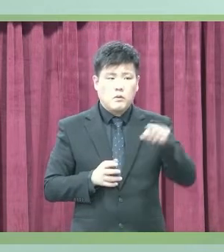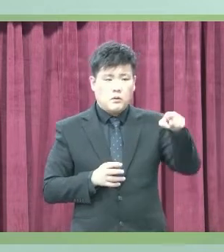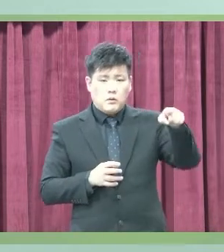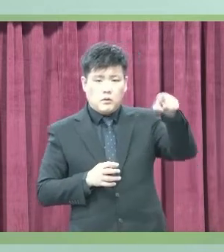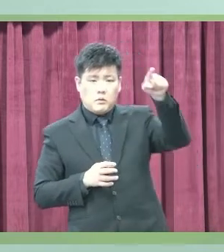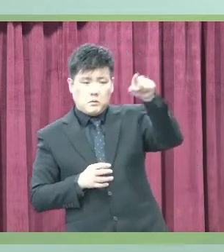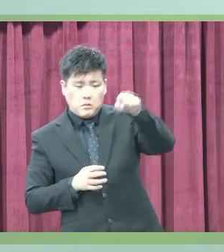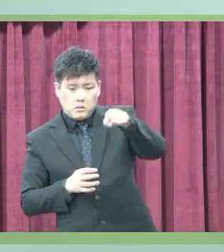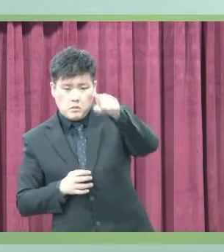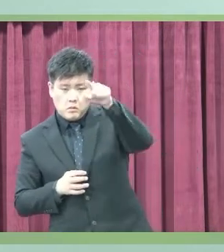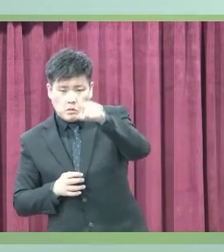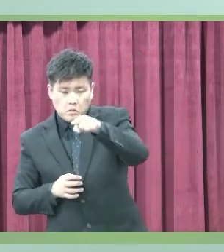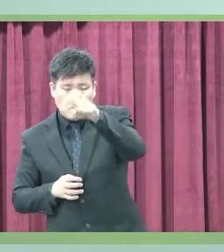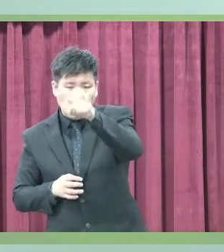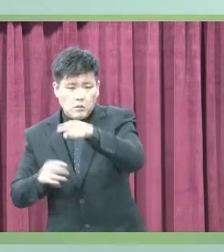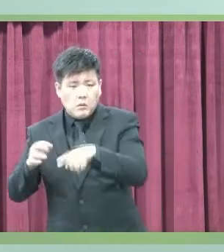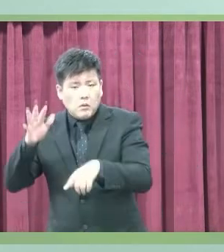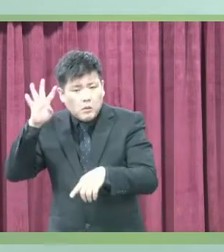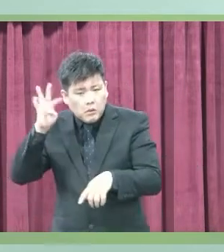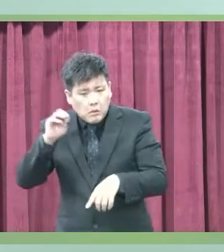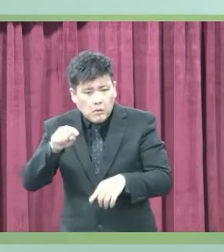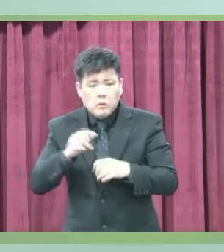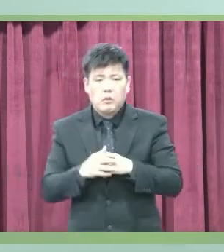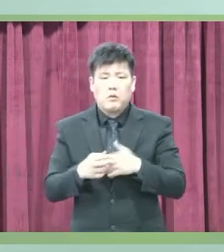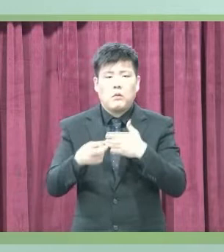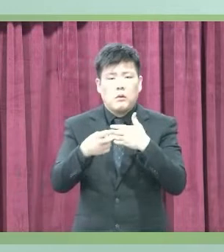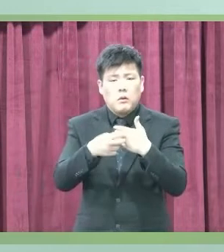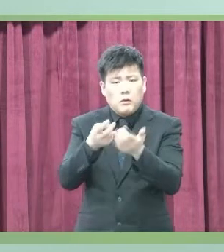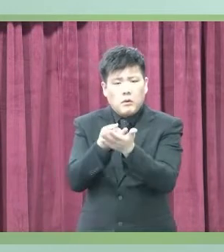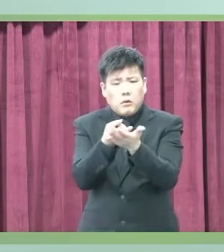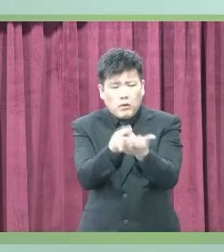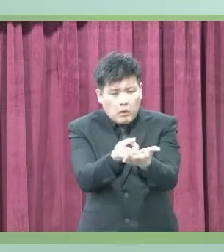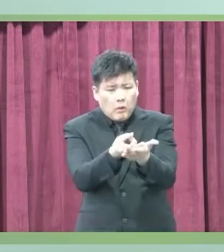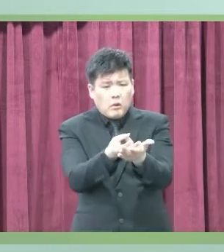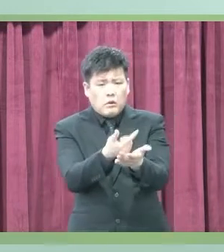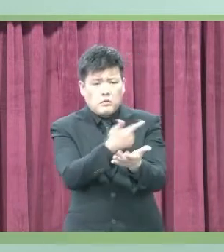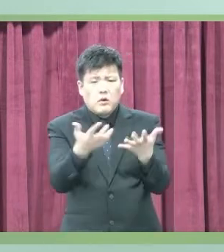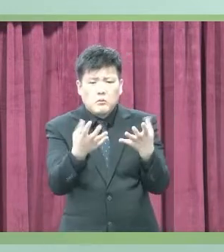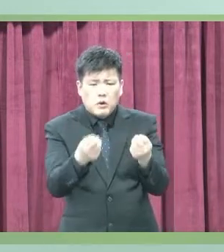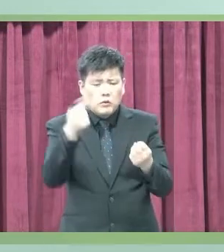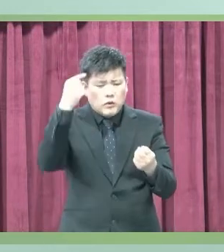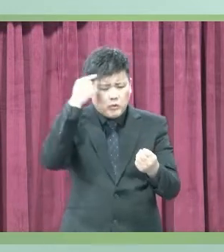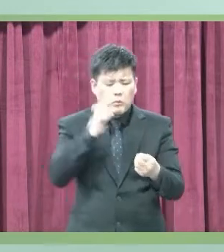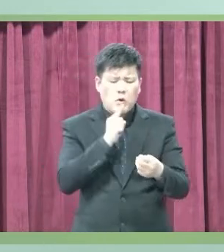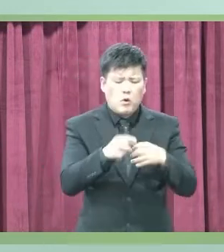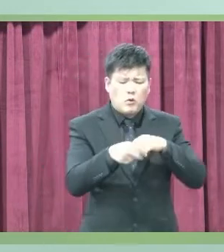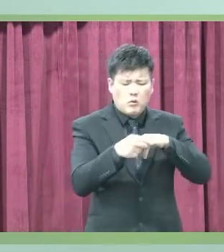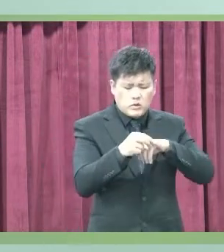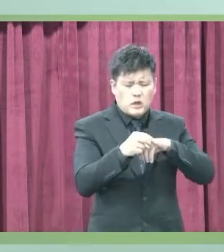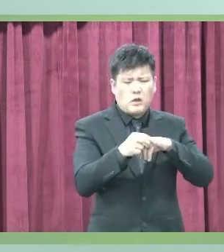그래프는 배수 차이를 나타냅니다. 입내원 일수 차이가 큰 장애 유형은 뇌변병, 정신, 언어장애